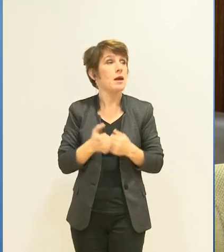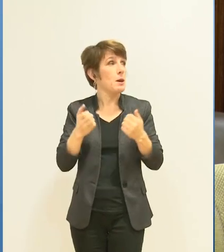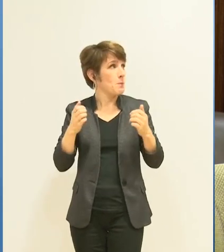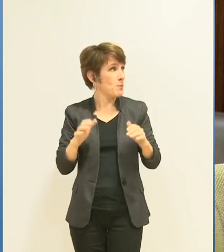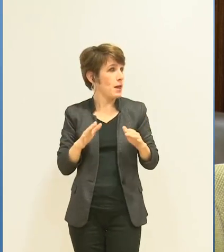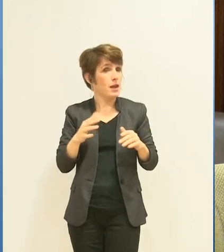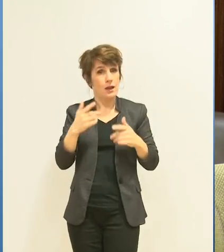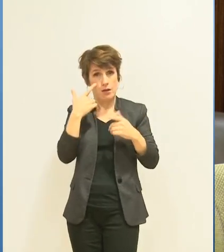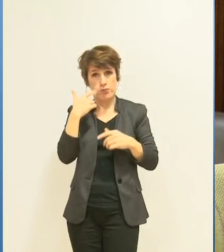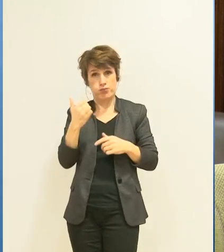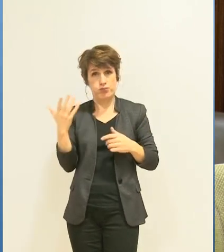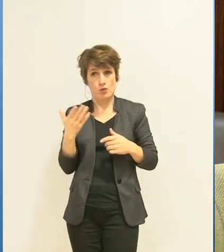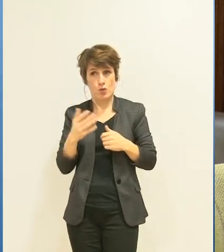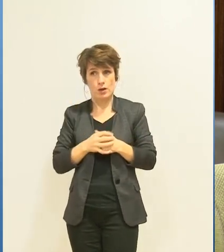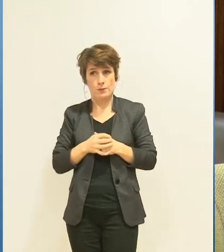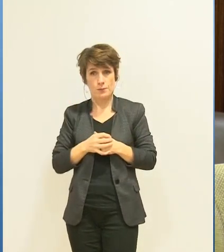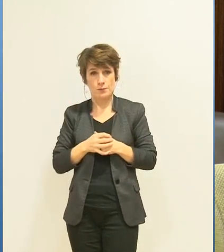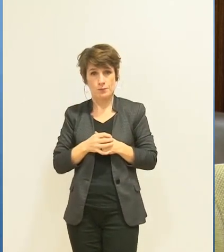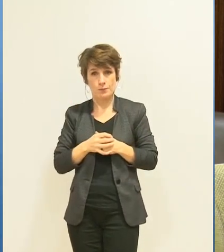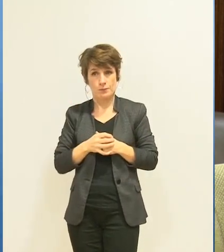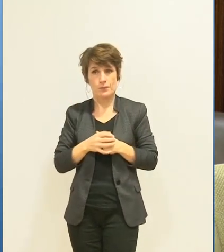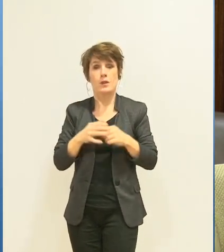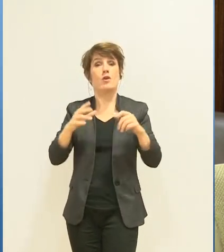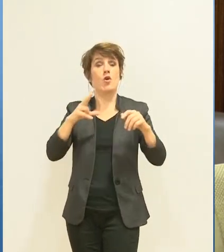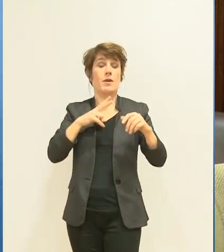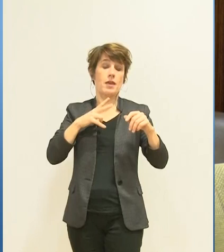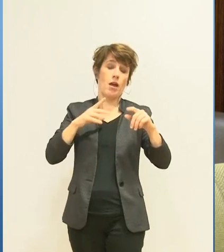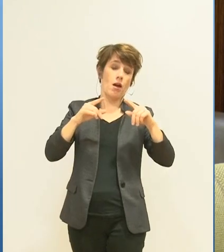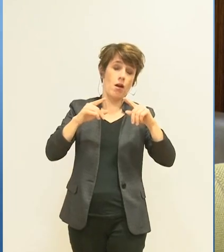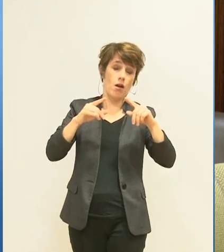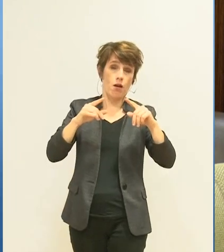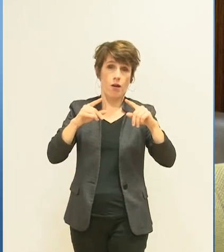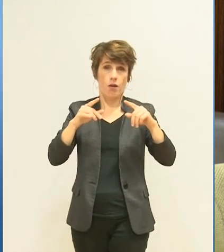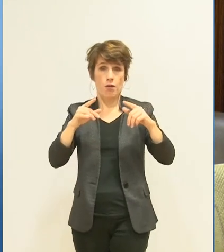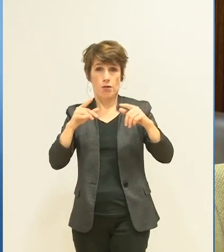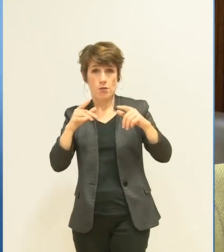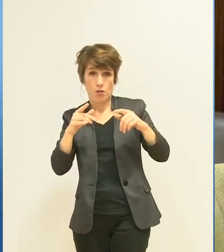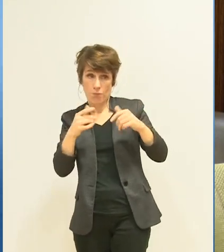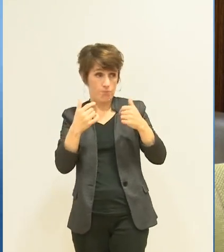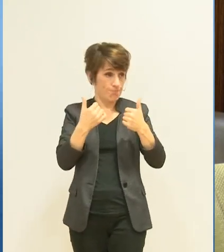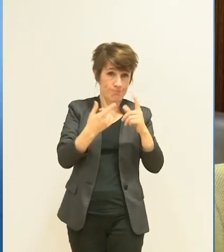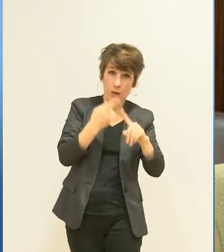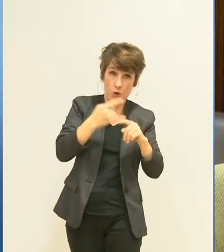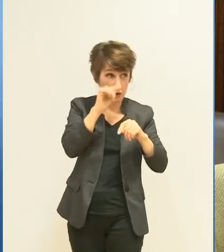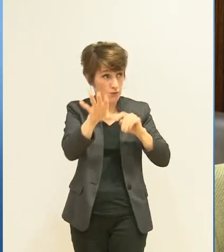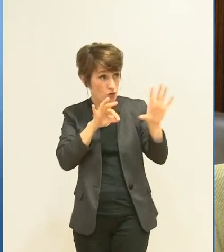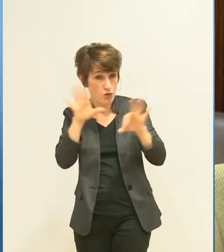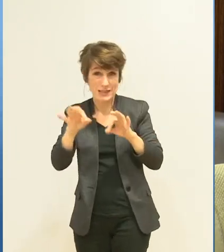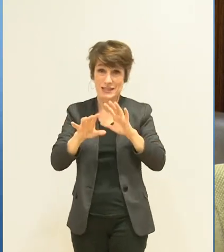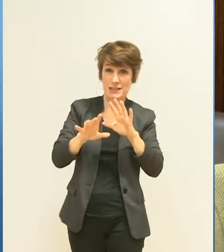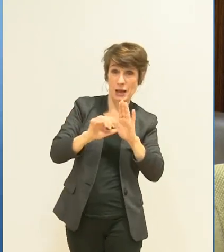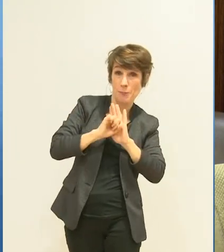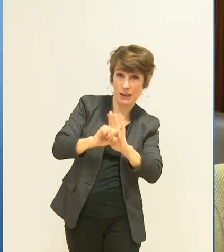une traduction et pour utiliser un terme qui revient à la mode un manifeste de ce que sont les choix et priorité politique